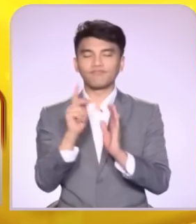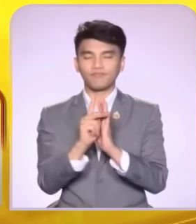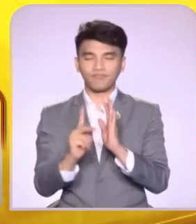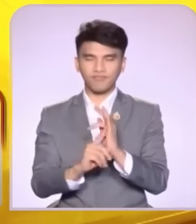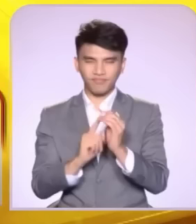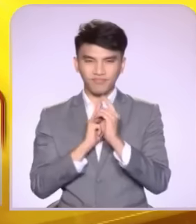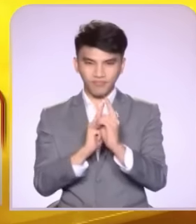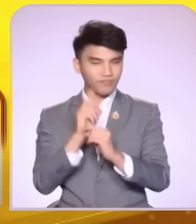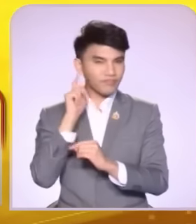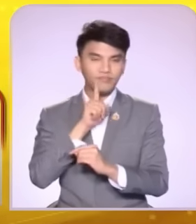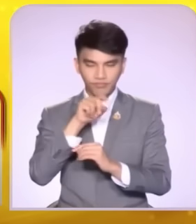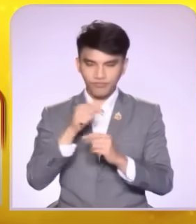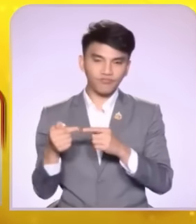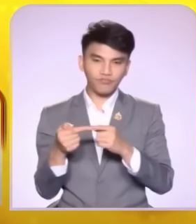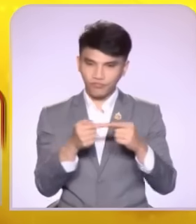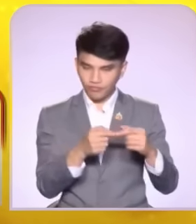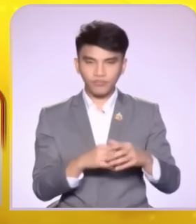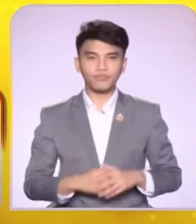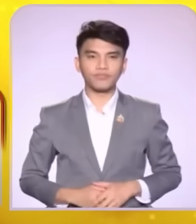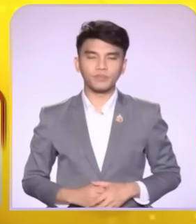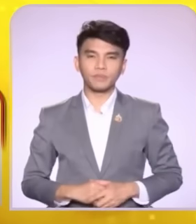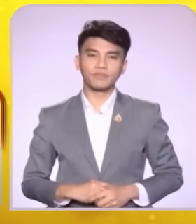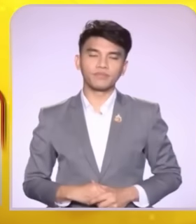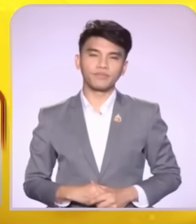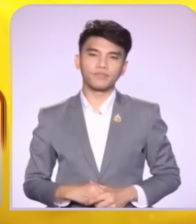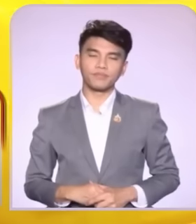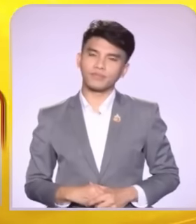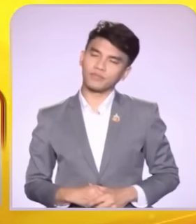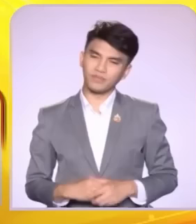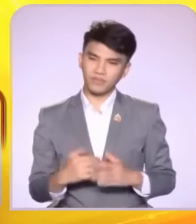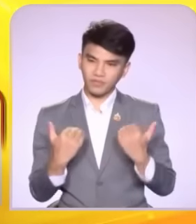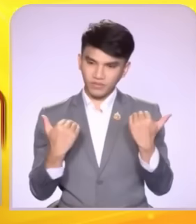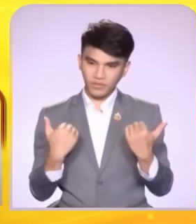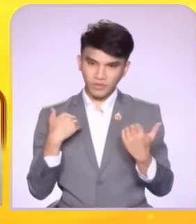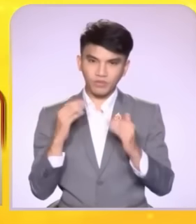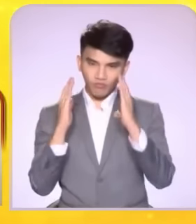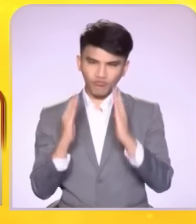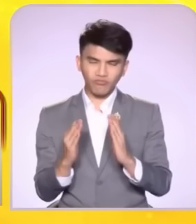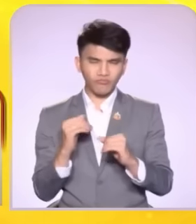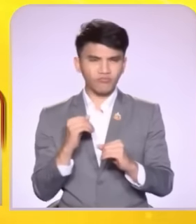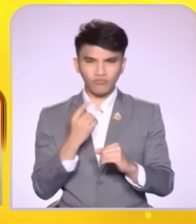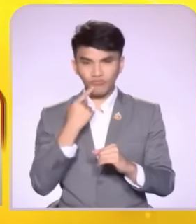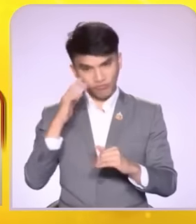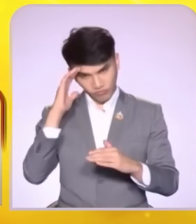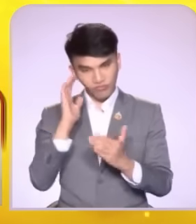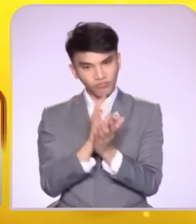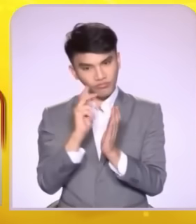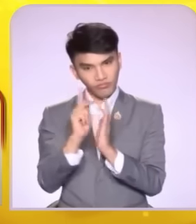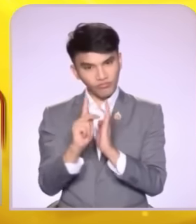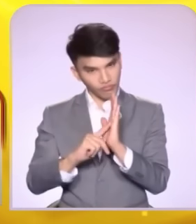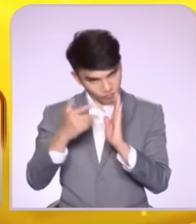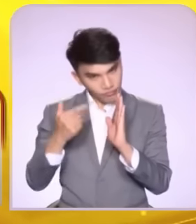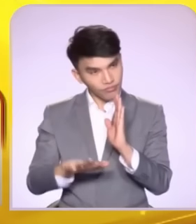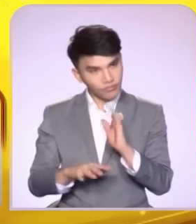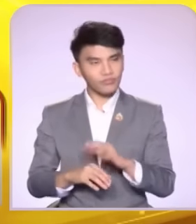คดีผู้สื่อข่าวถามต่อนะคะถามทางด้านพลตำรวจตรีอรรถสิทธิ์ต่อตอนนี้มีผู้เสียหายในธุรกิจเนี้ยมาแจ้งความดำเนินคดีแล้ว